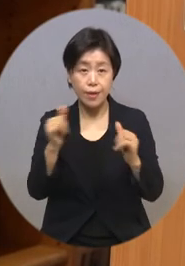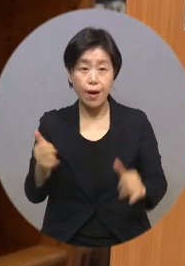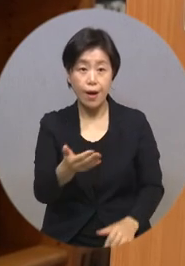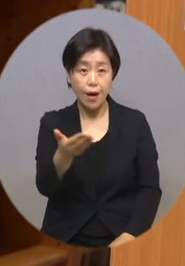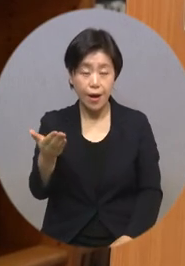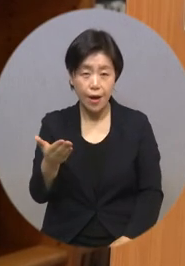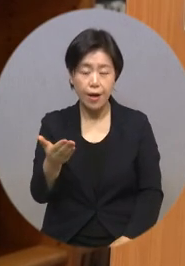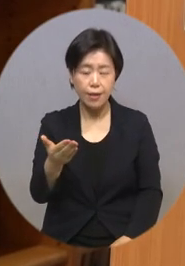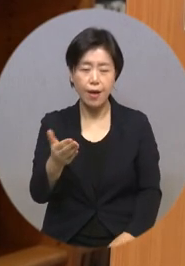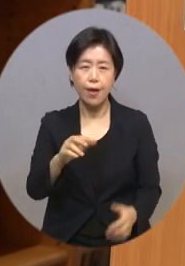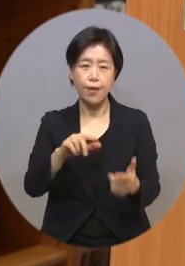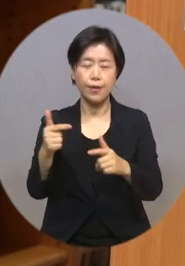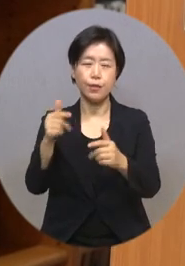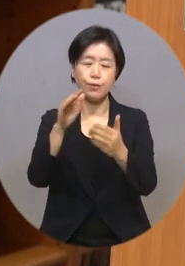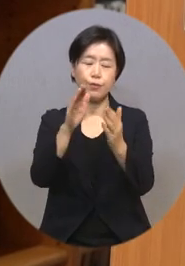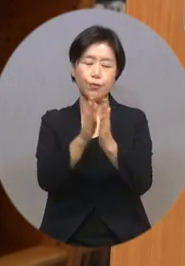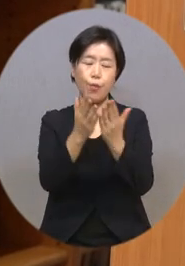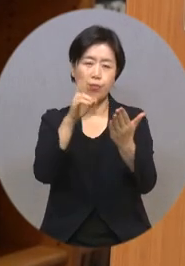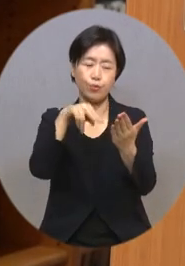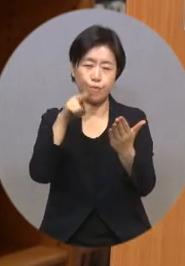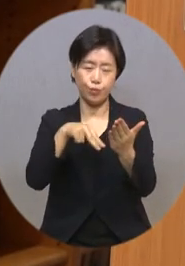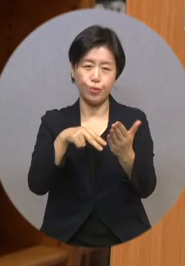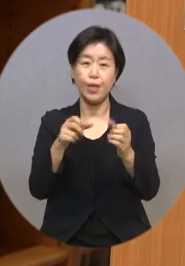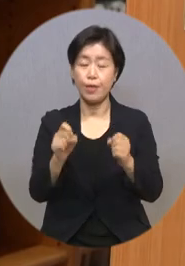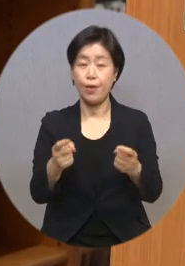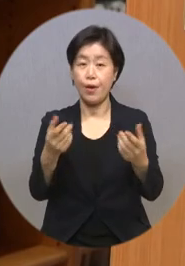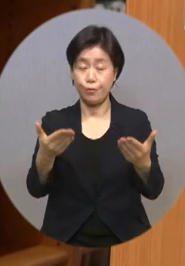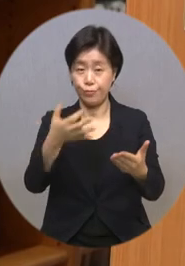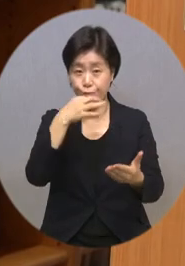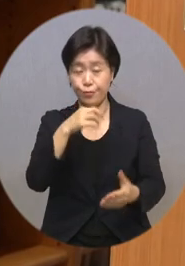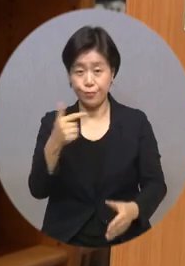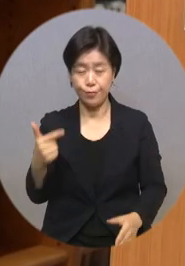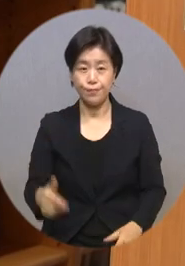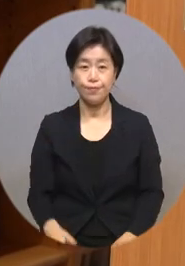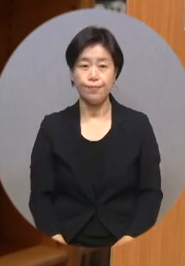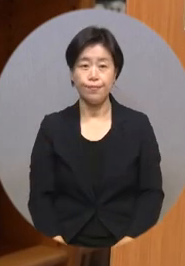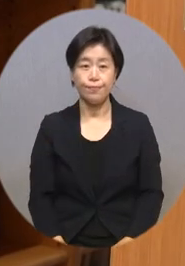문화를 활성화시키기를 기대해봅니다. 복지TV 전북방송 장유진입니다.